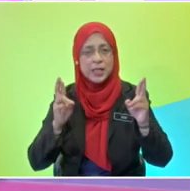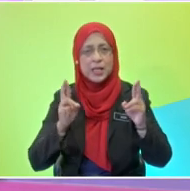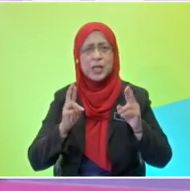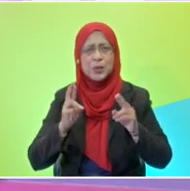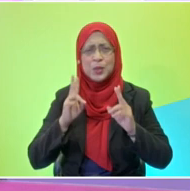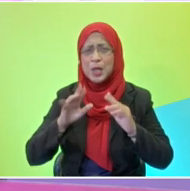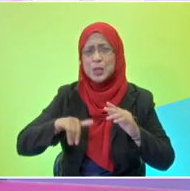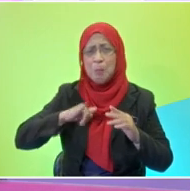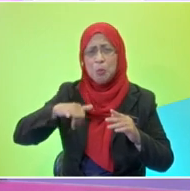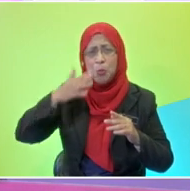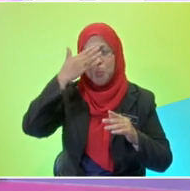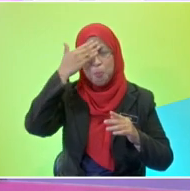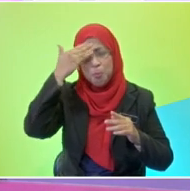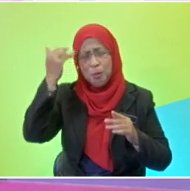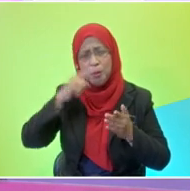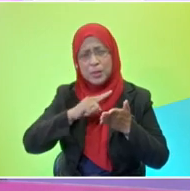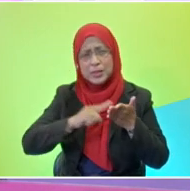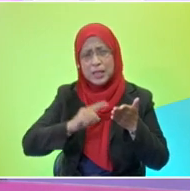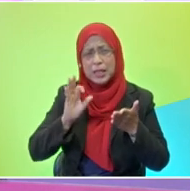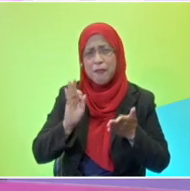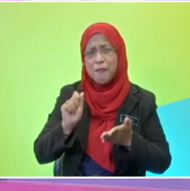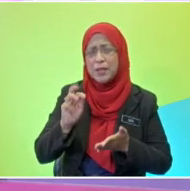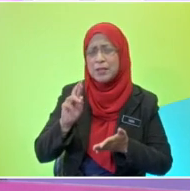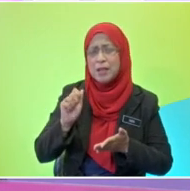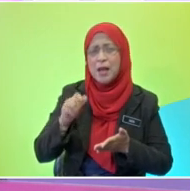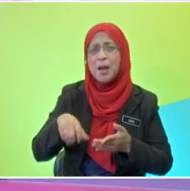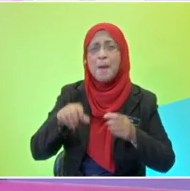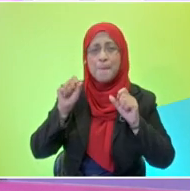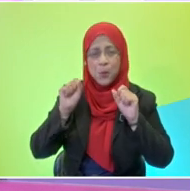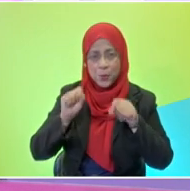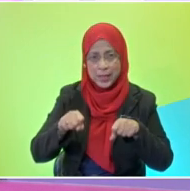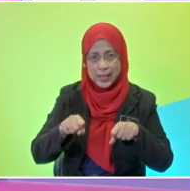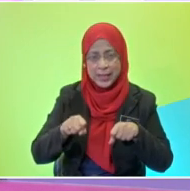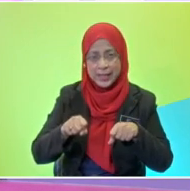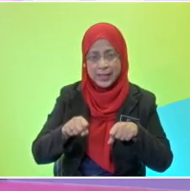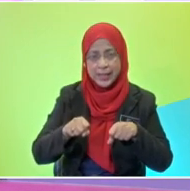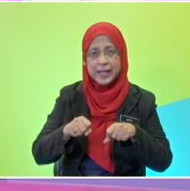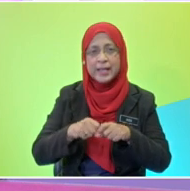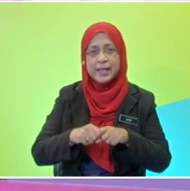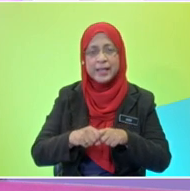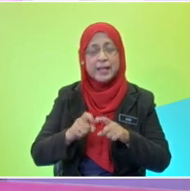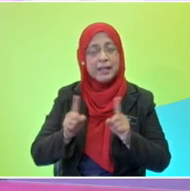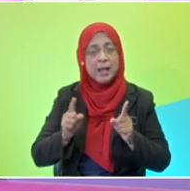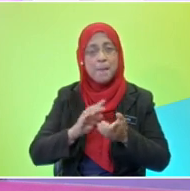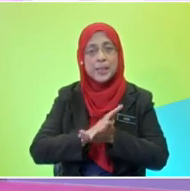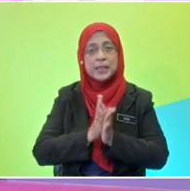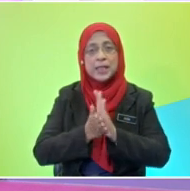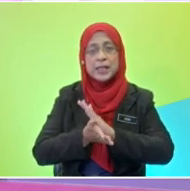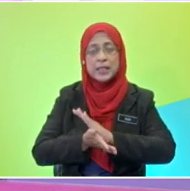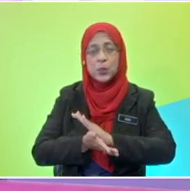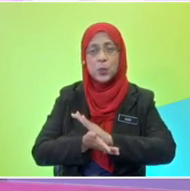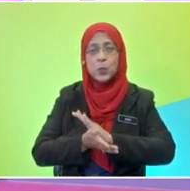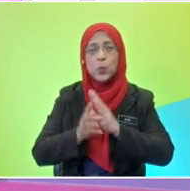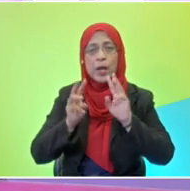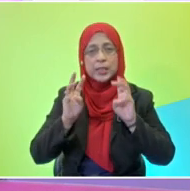saya tak bahaya lagi Bolehkah saya ndak bahaya lagi boleh tapi ketika itu telah menjadi wajib